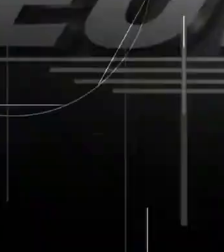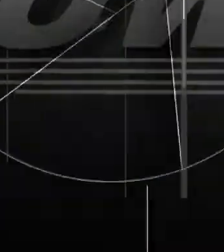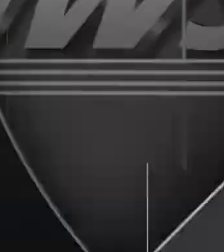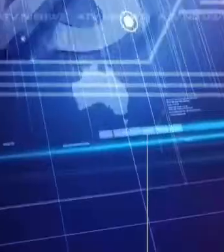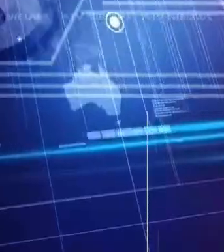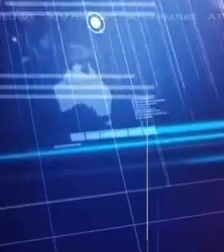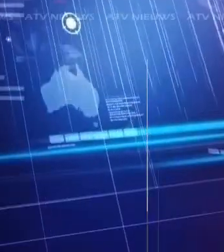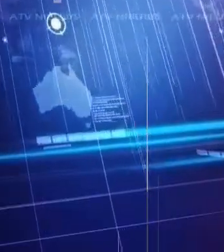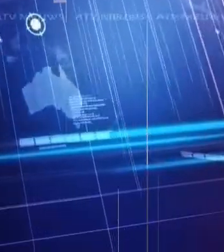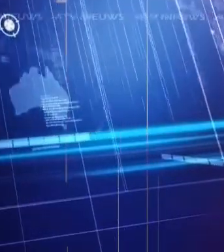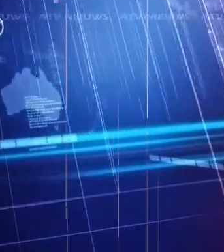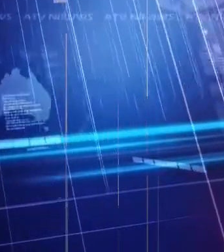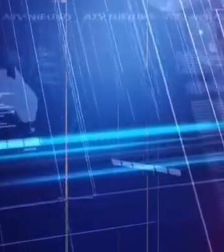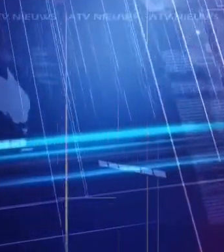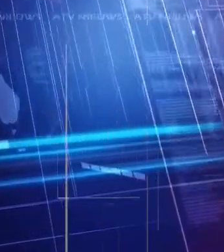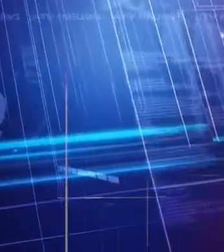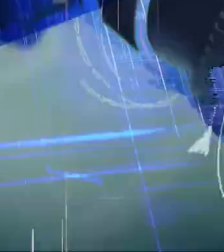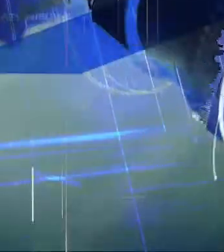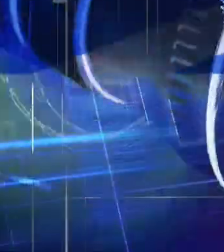MUZIEK